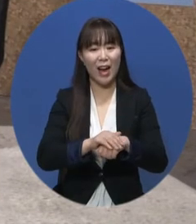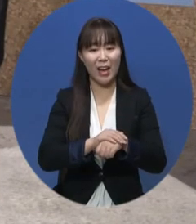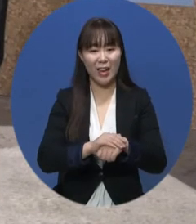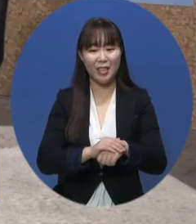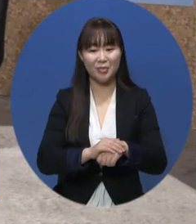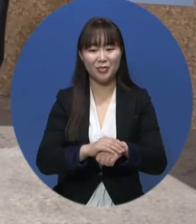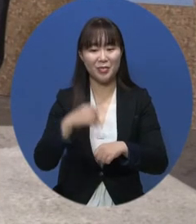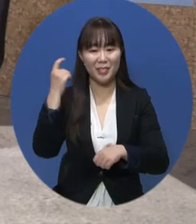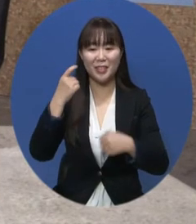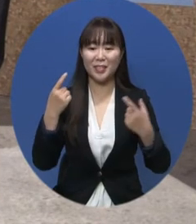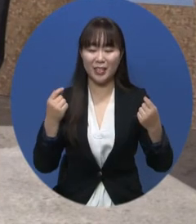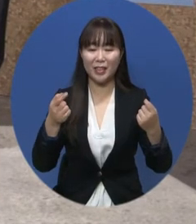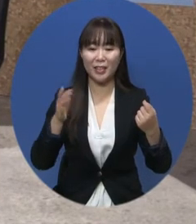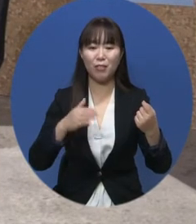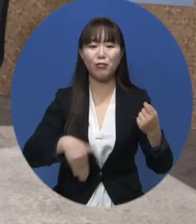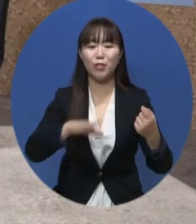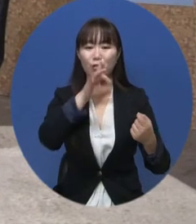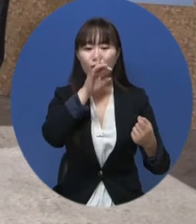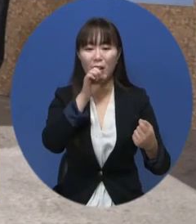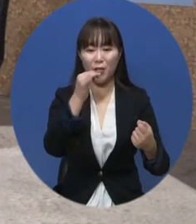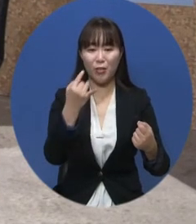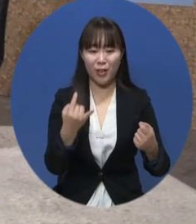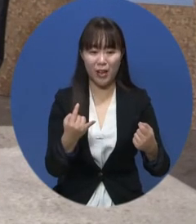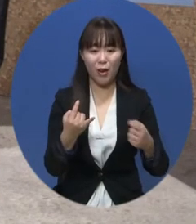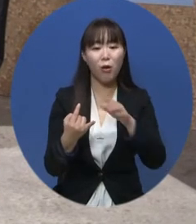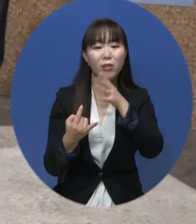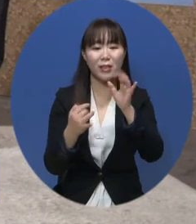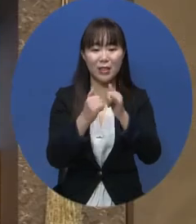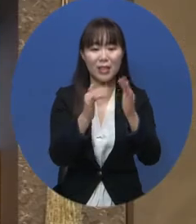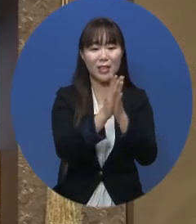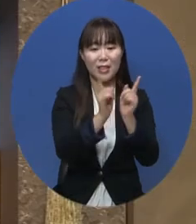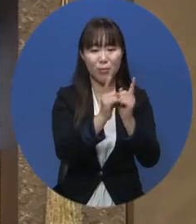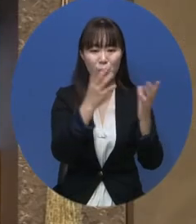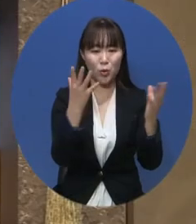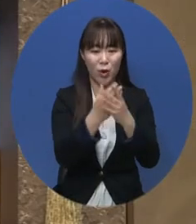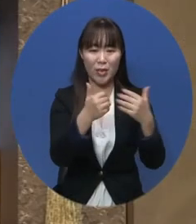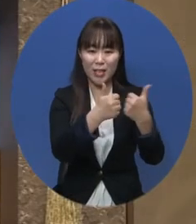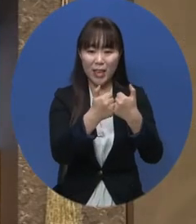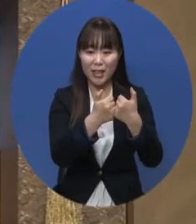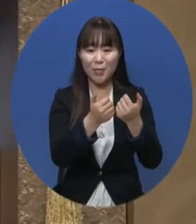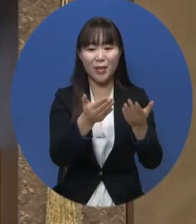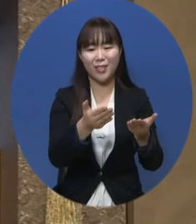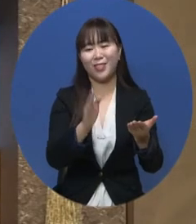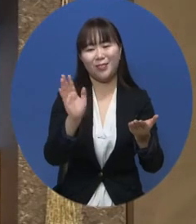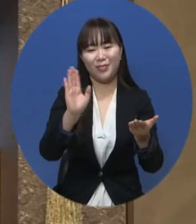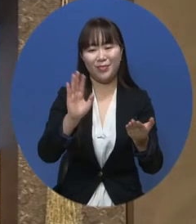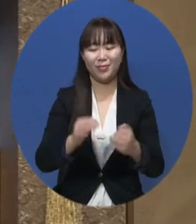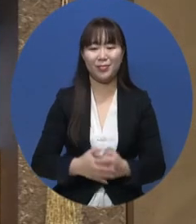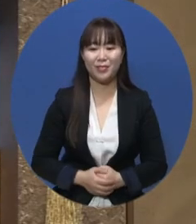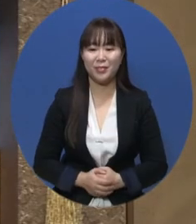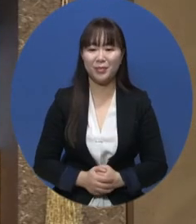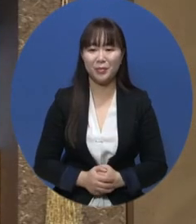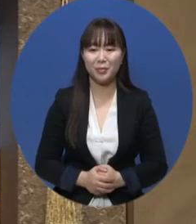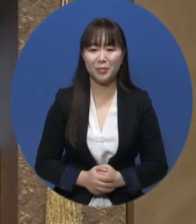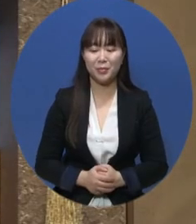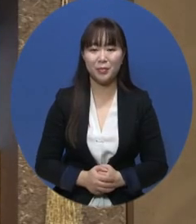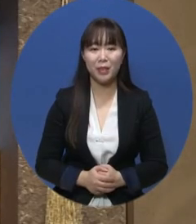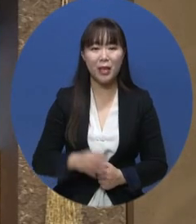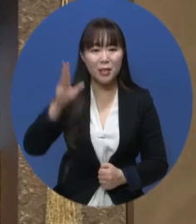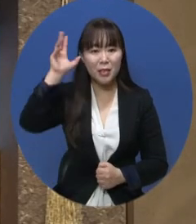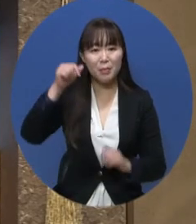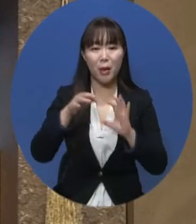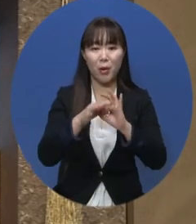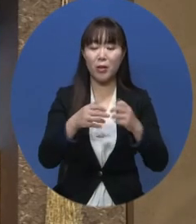제대로 들으신 건데 네. 이제 저희 중앙회가 이제 어르신들한테 직접 종합 상담을 해드리는 건 아니고요. 예. 아마 치매에